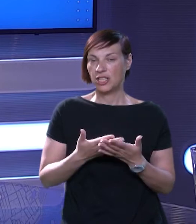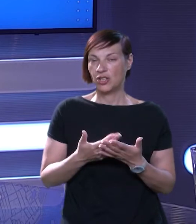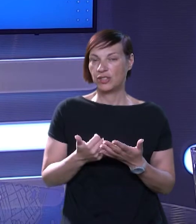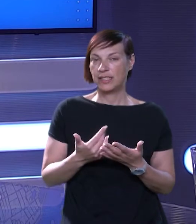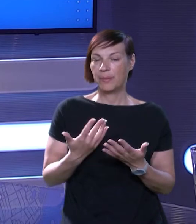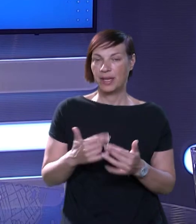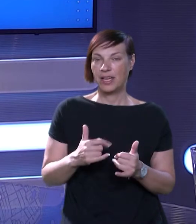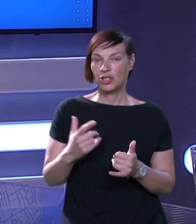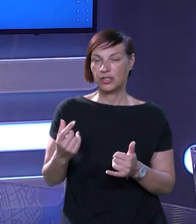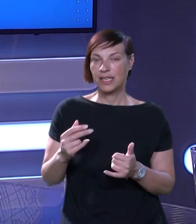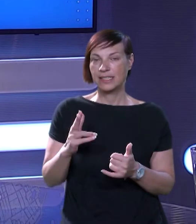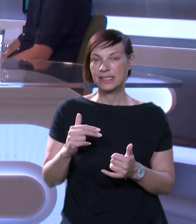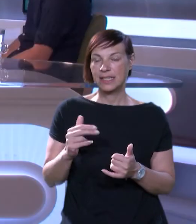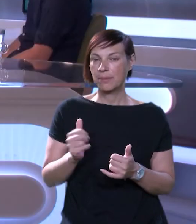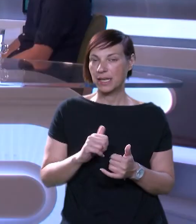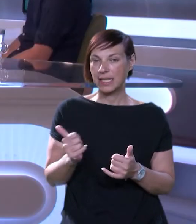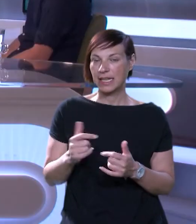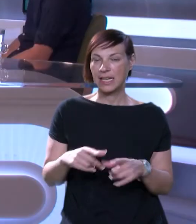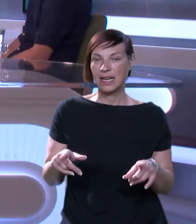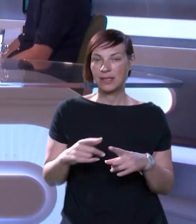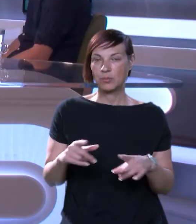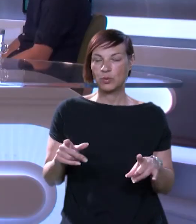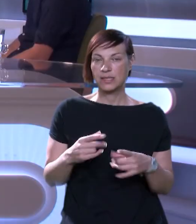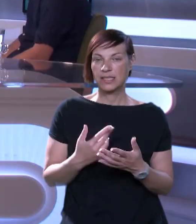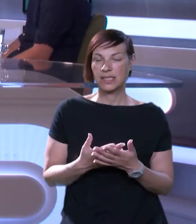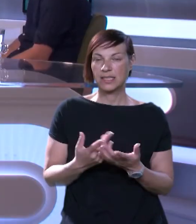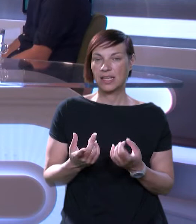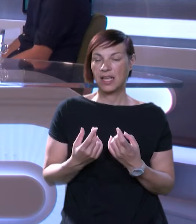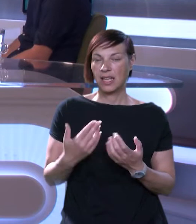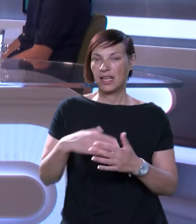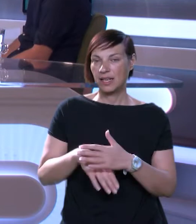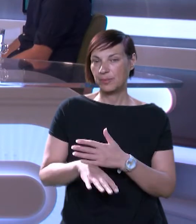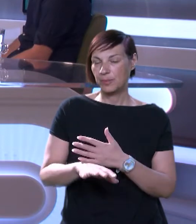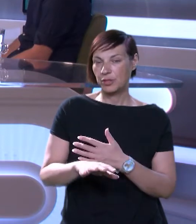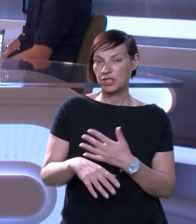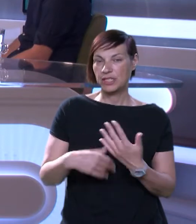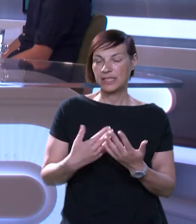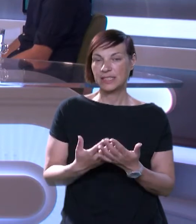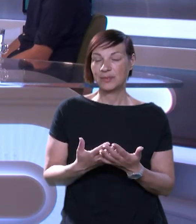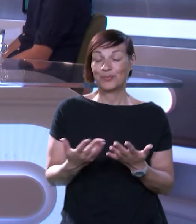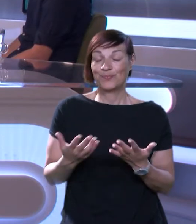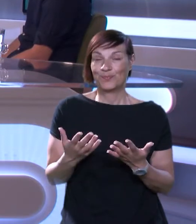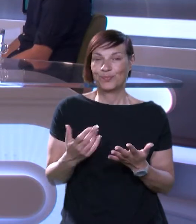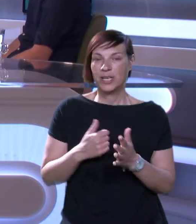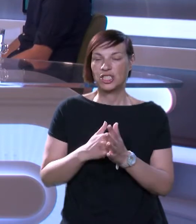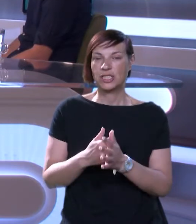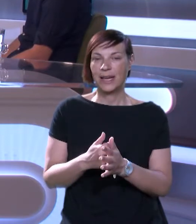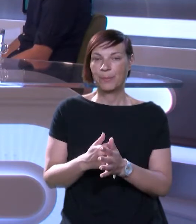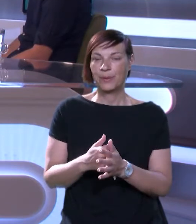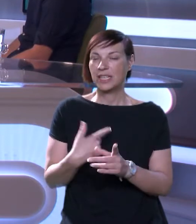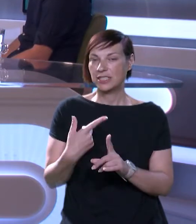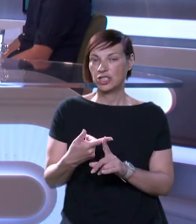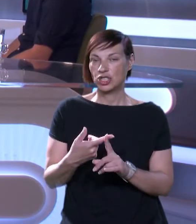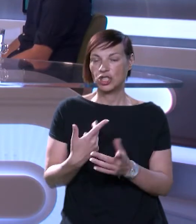tome. Mi kako danas sigurno ima genijalne muzike, ali ispod radara, prođe ispod radara i ako baš ne